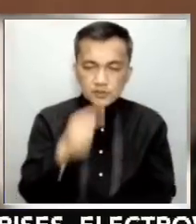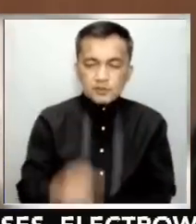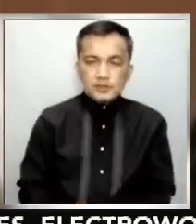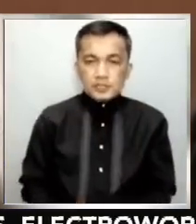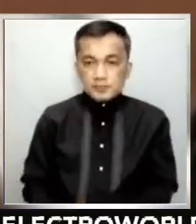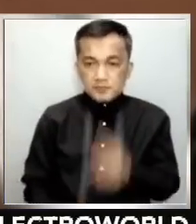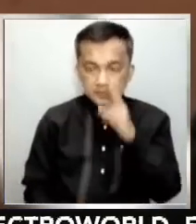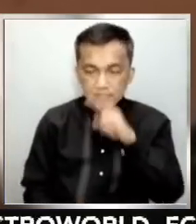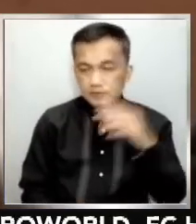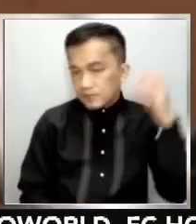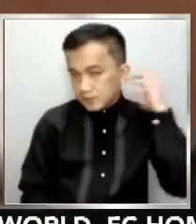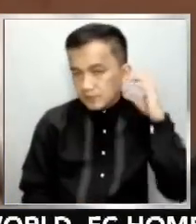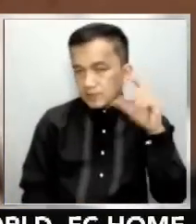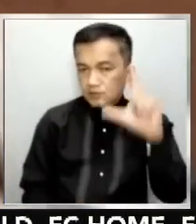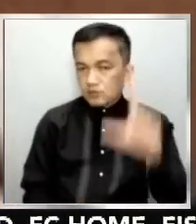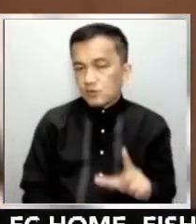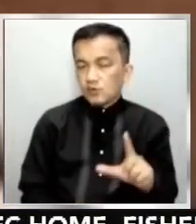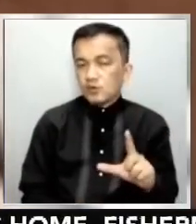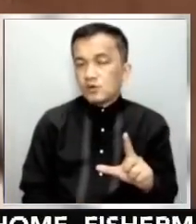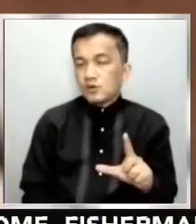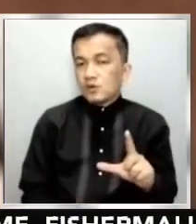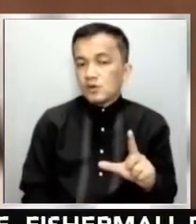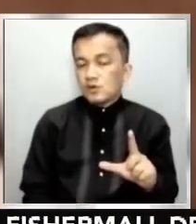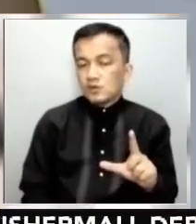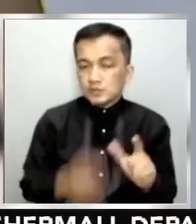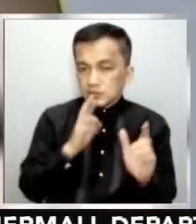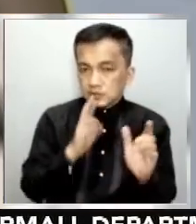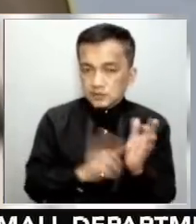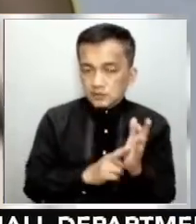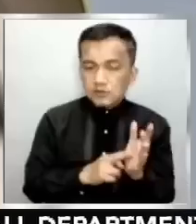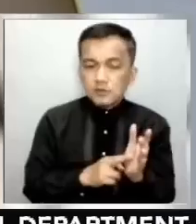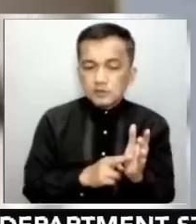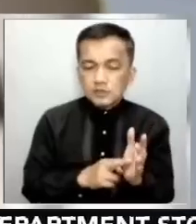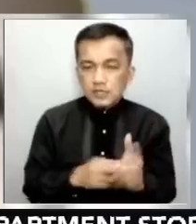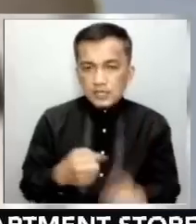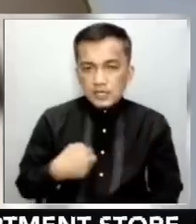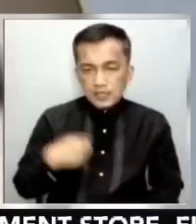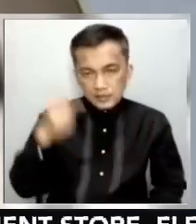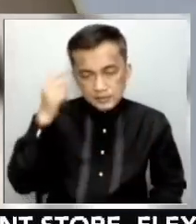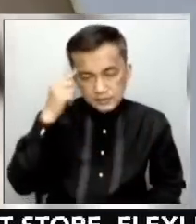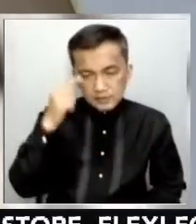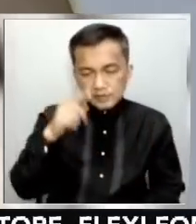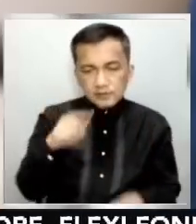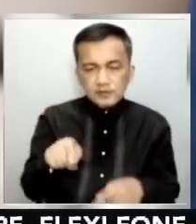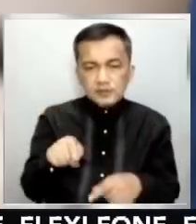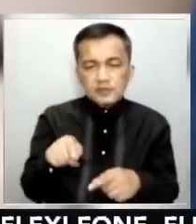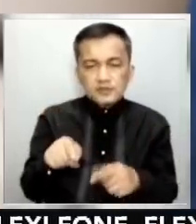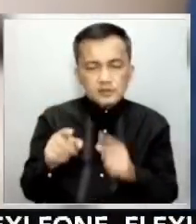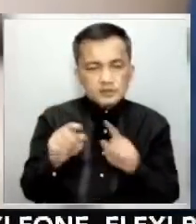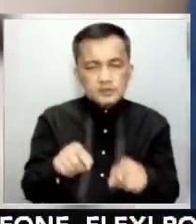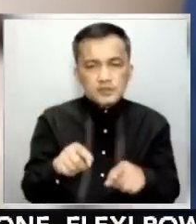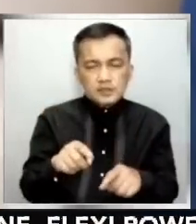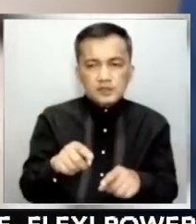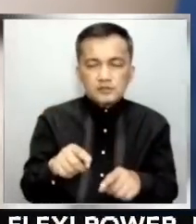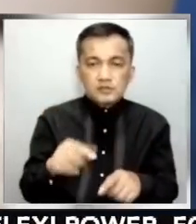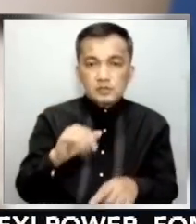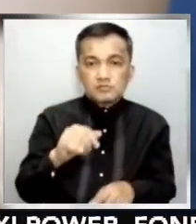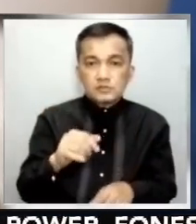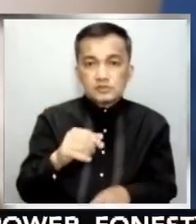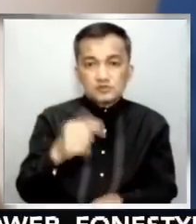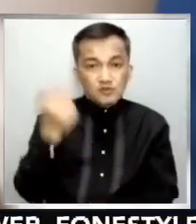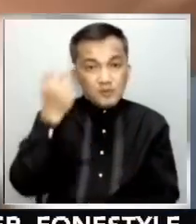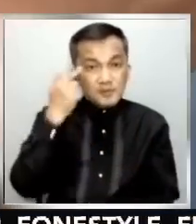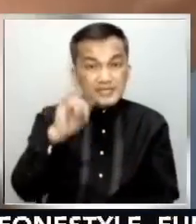ang mabababa ang ating registration. I think it's the presence of the government ID. Mm-mm. And the second thing that we